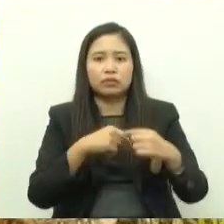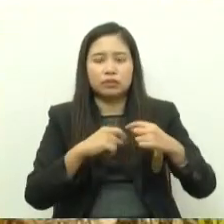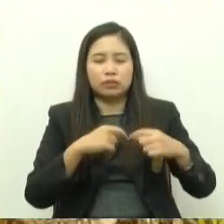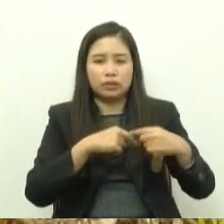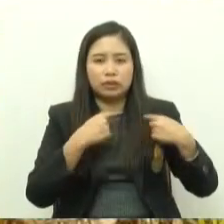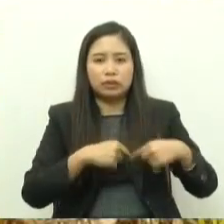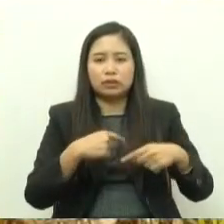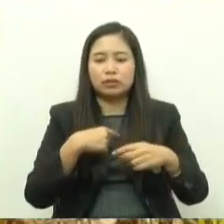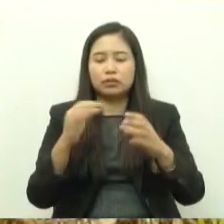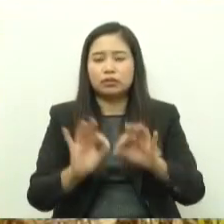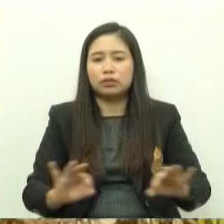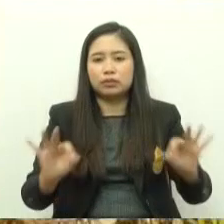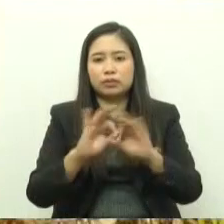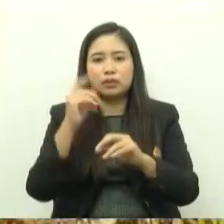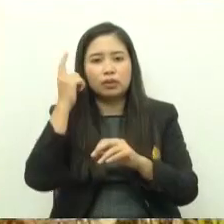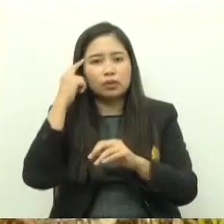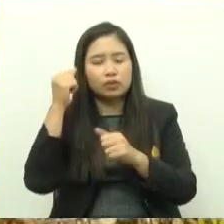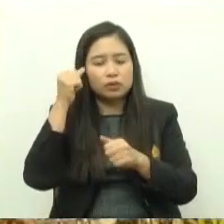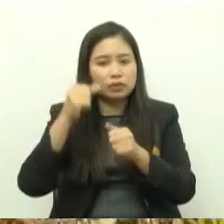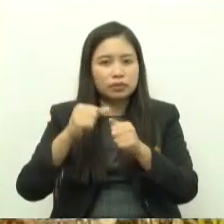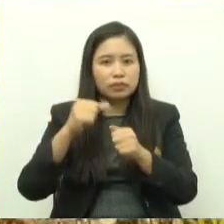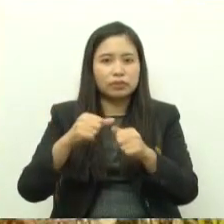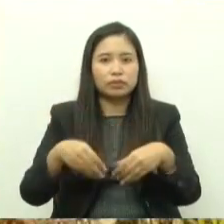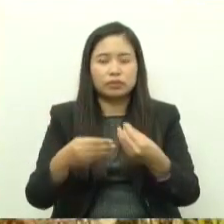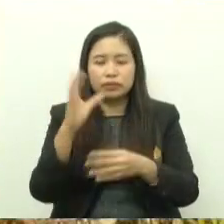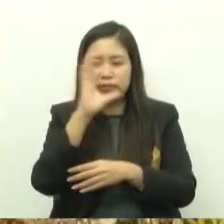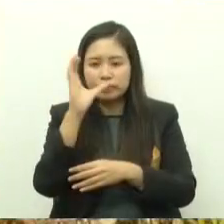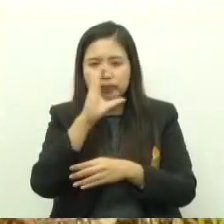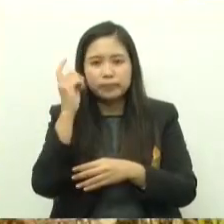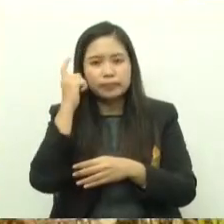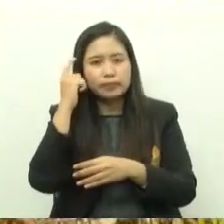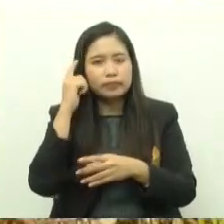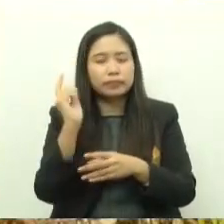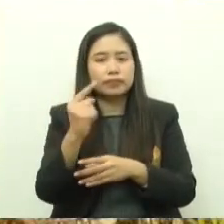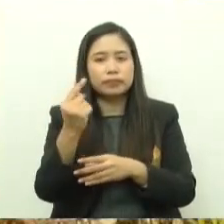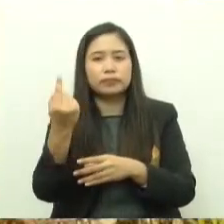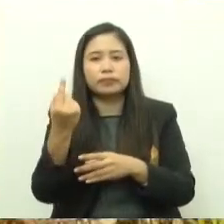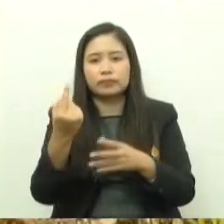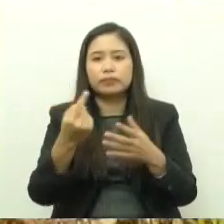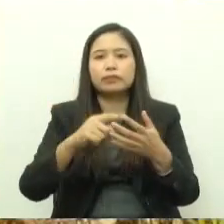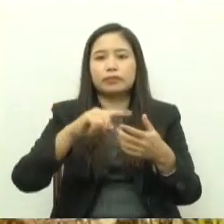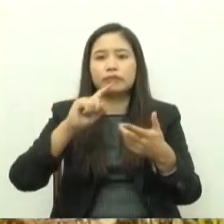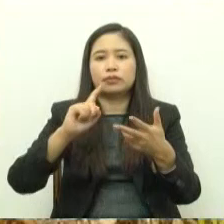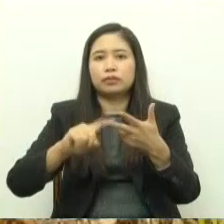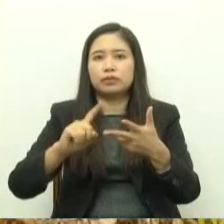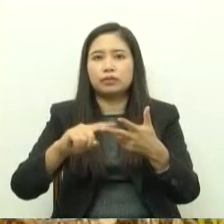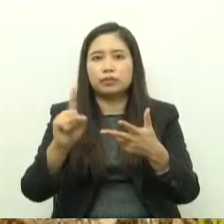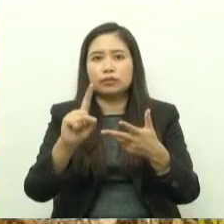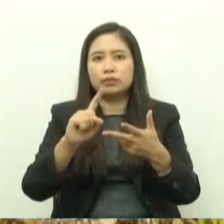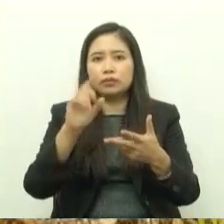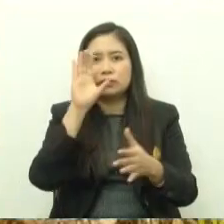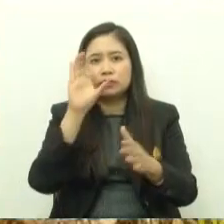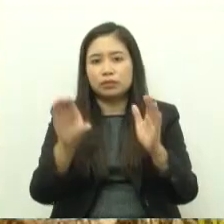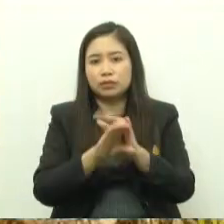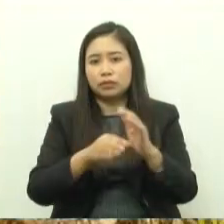รู้พร้อมที่จะลงมือทำแสวงหาความร่วมมือได้ดีแค่ไหนและสุดท้ายนะครับความสำเร็จนี้มันก็